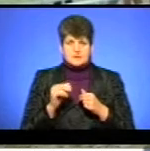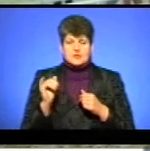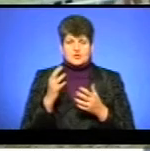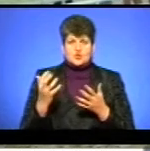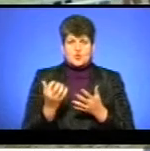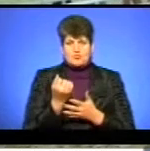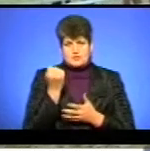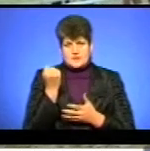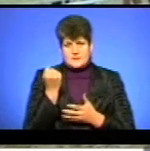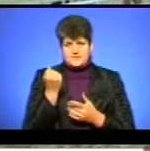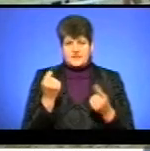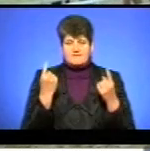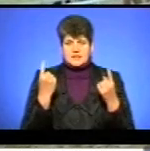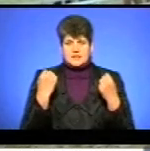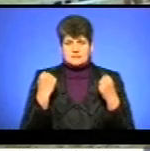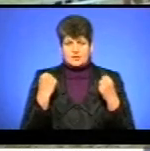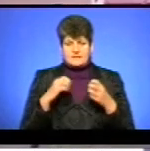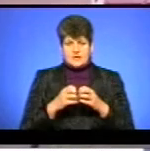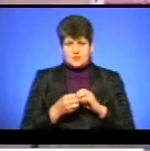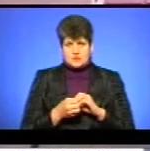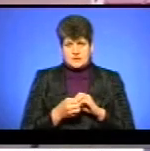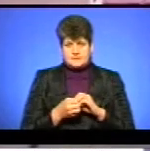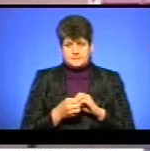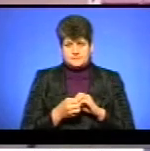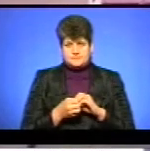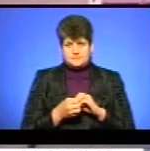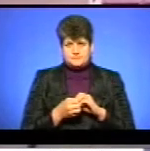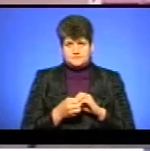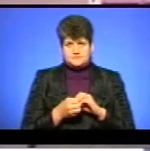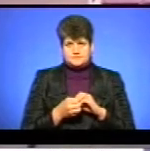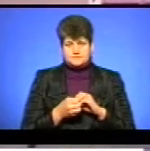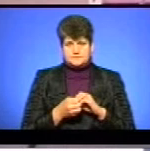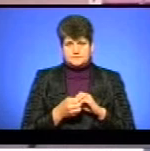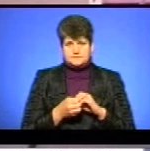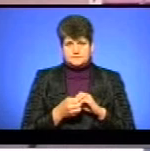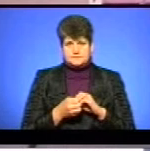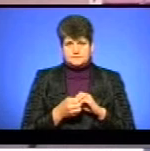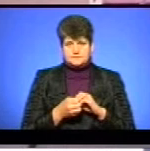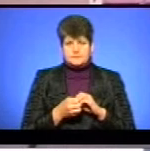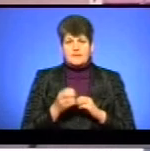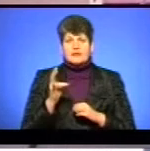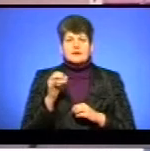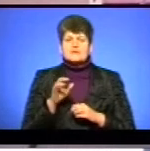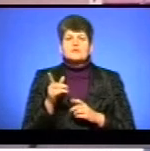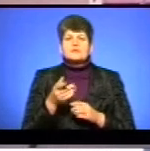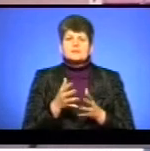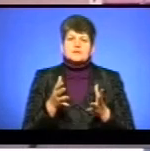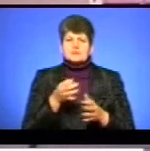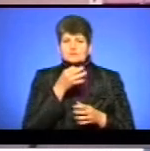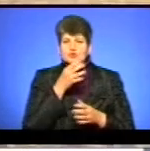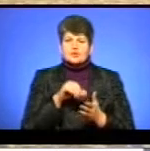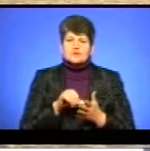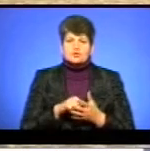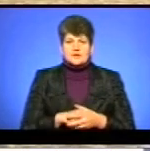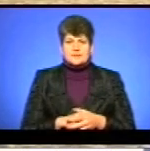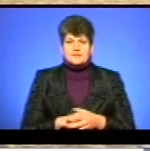здобуття великих спортивних результатів. Було страшно, чуть-чуть важко. Настя, а де тобі найбільше сподобалося